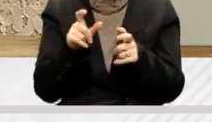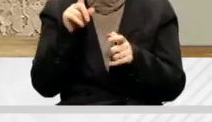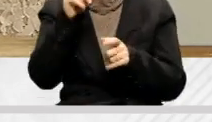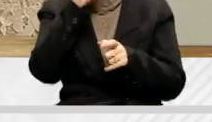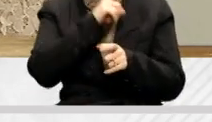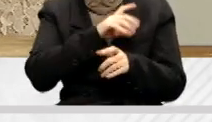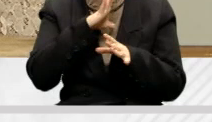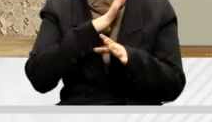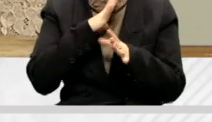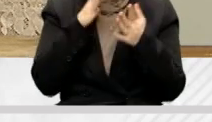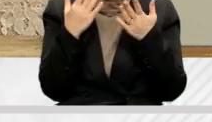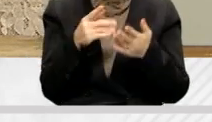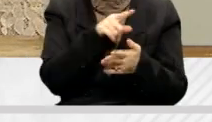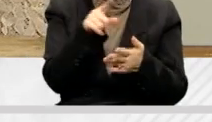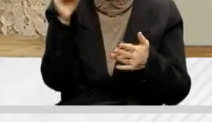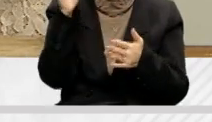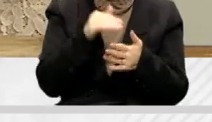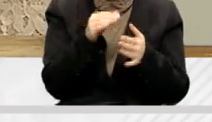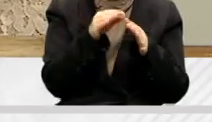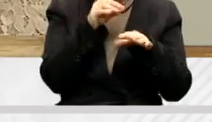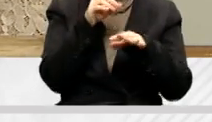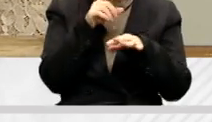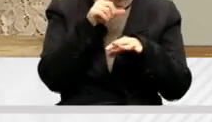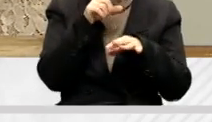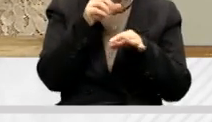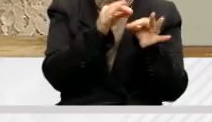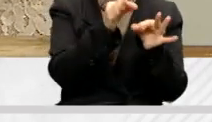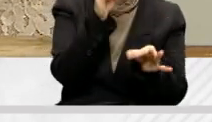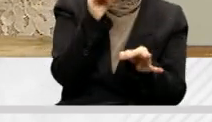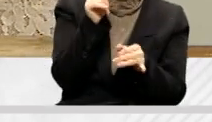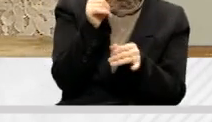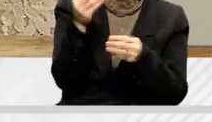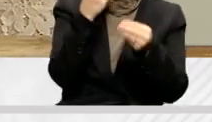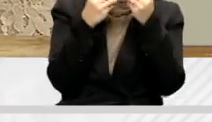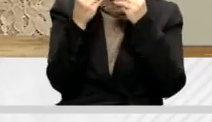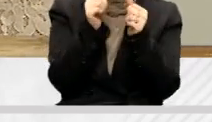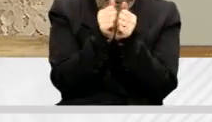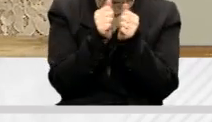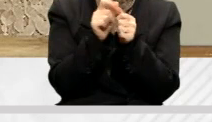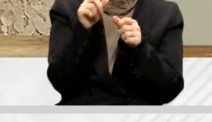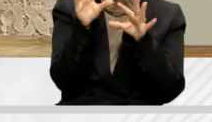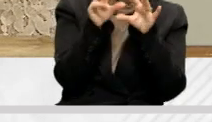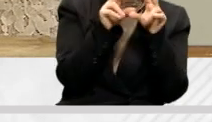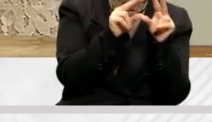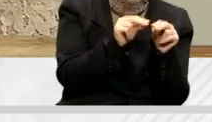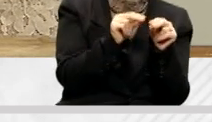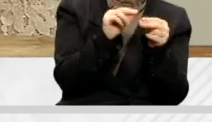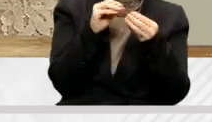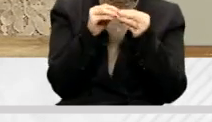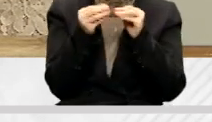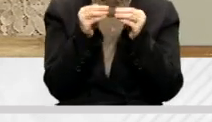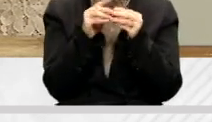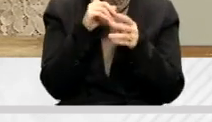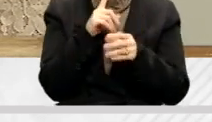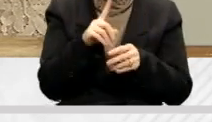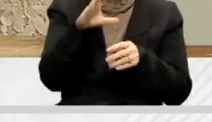Elif Melik Hanımcığım, size gelen danışanlarınız daha ziyade örneğin beslenmeyle birlikte bir uyku probleminden de